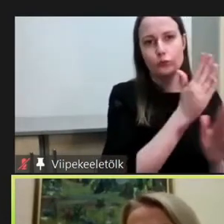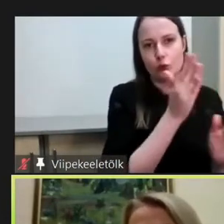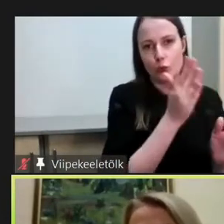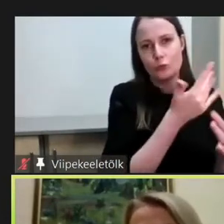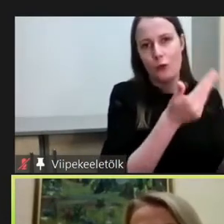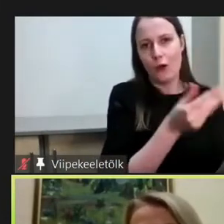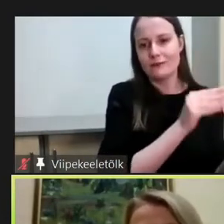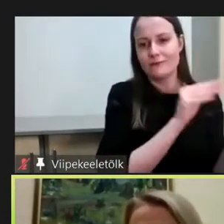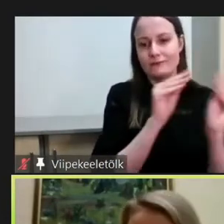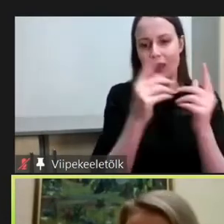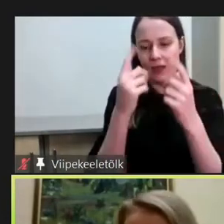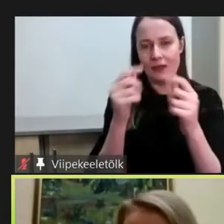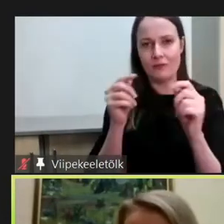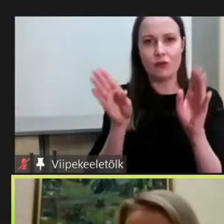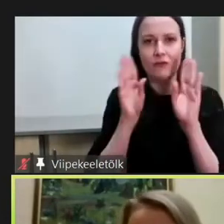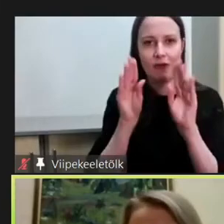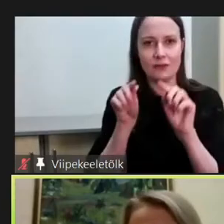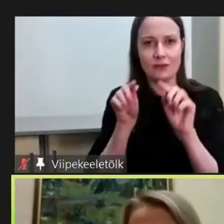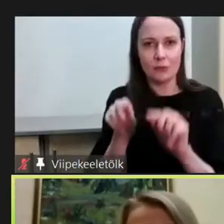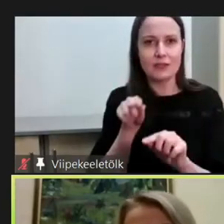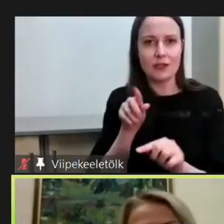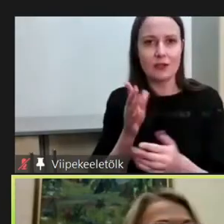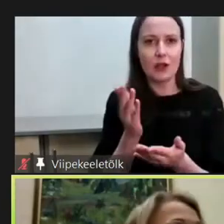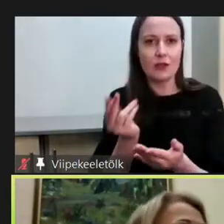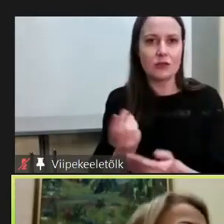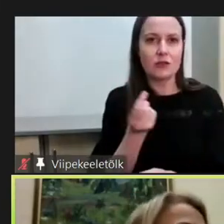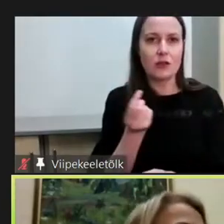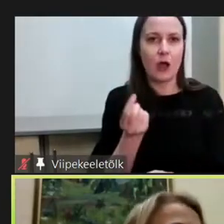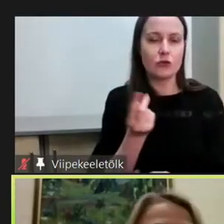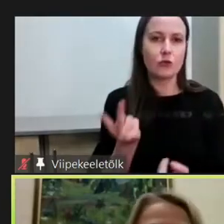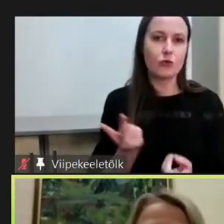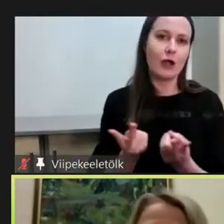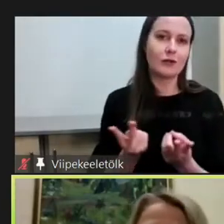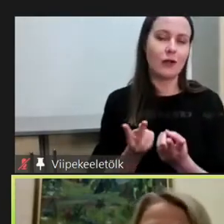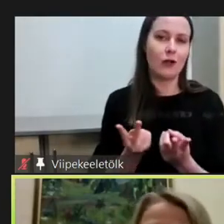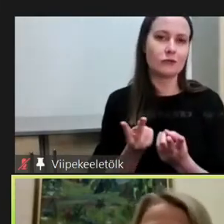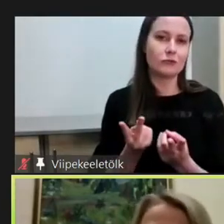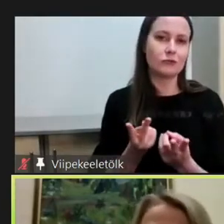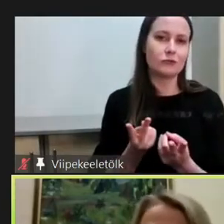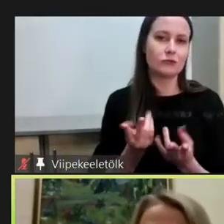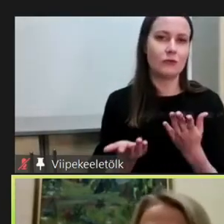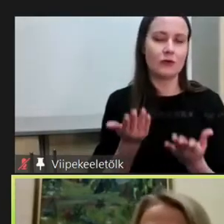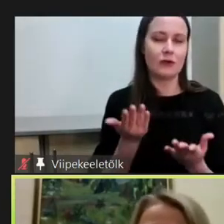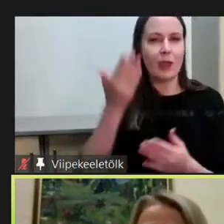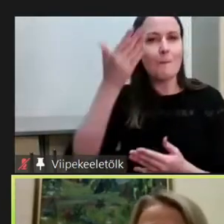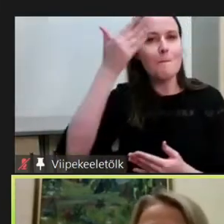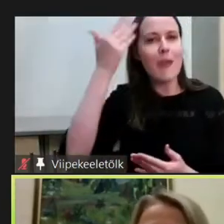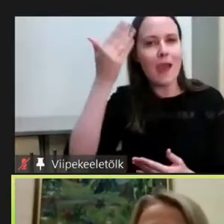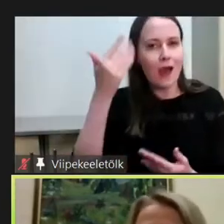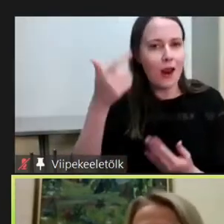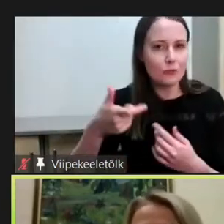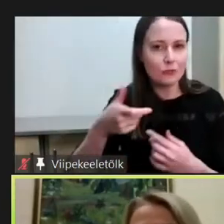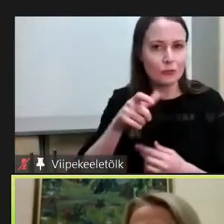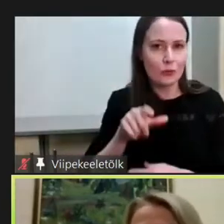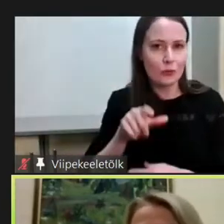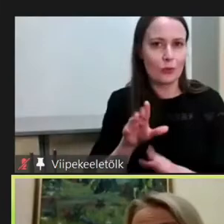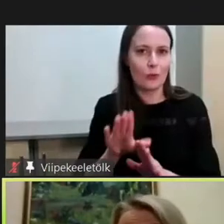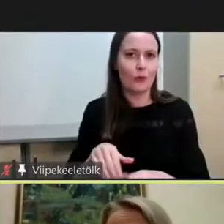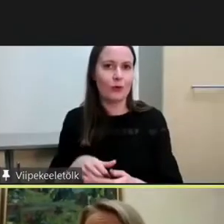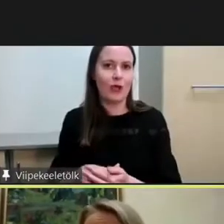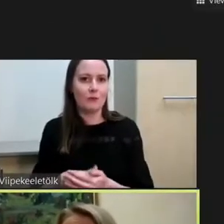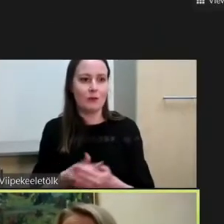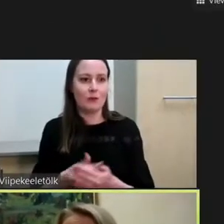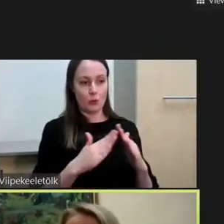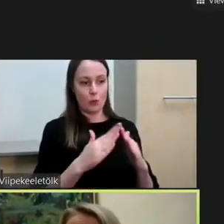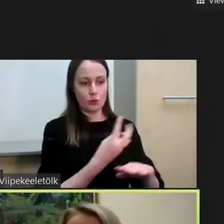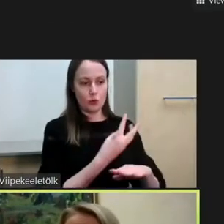ja see, ta on natuke selles mõttes nagu selline võib-olla meelelahutuslikum kui näiteks on meie